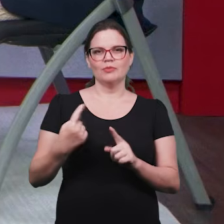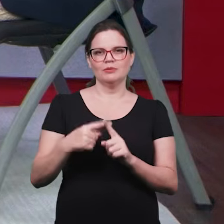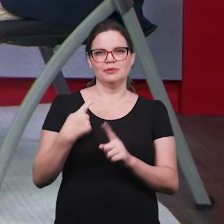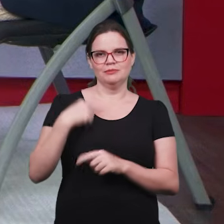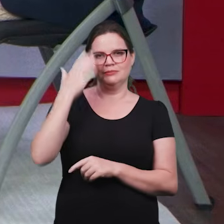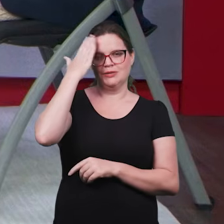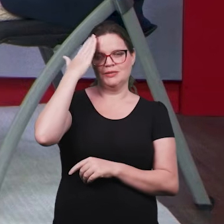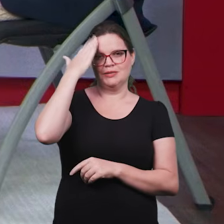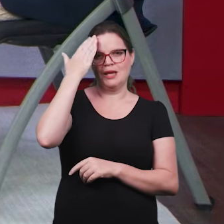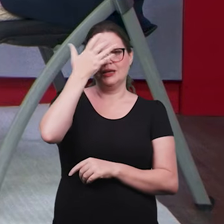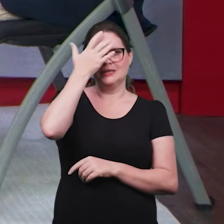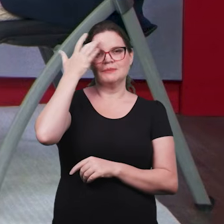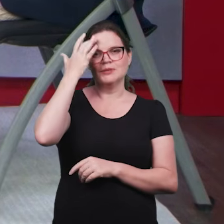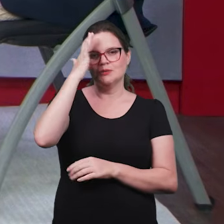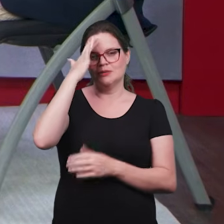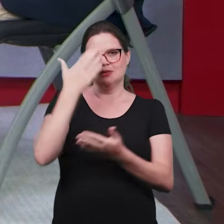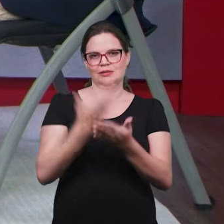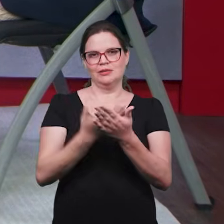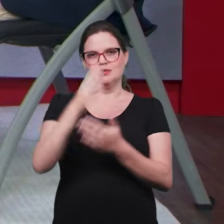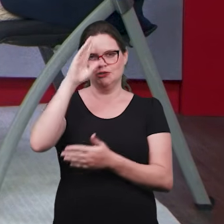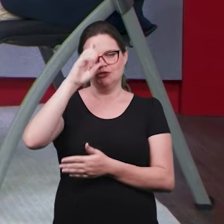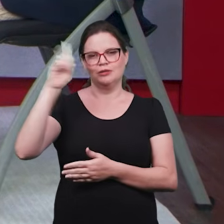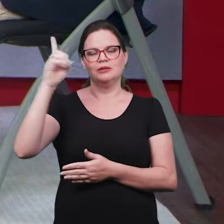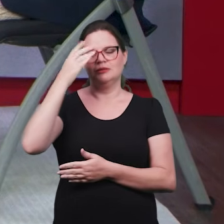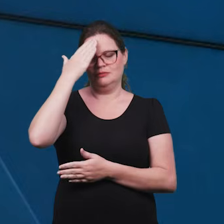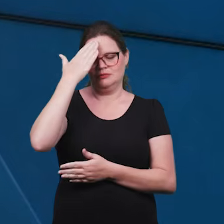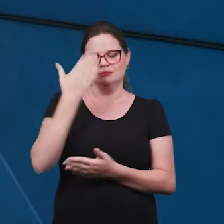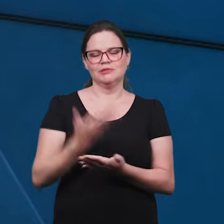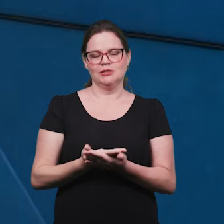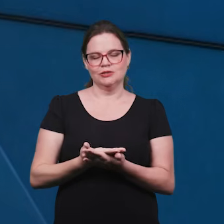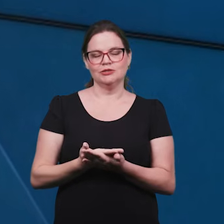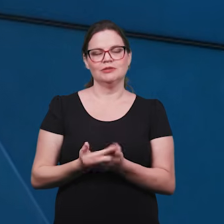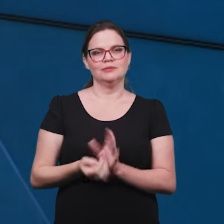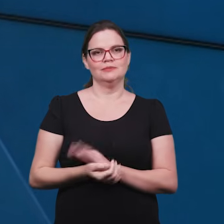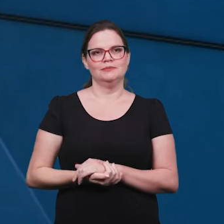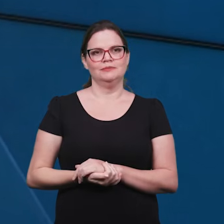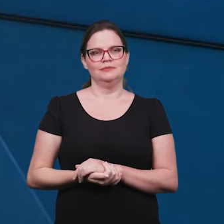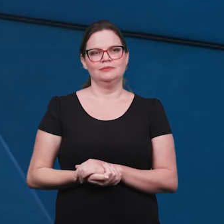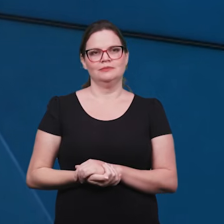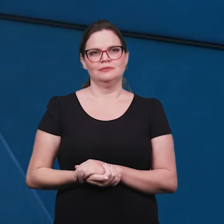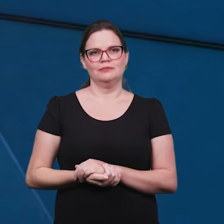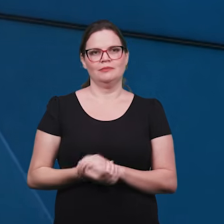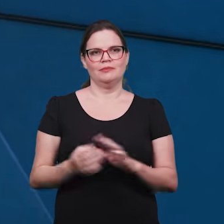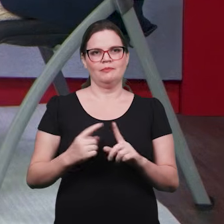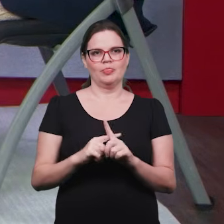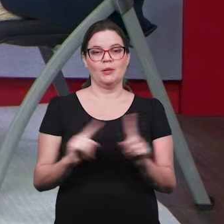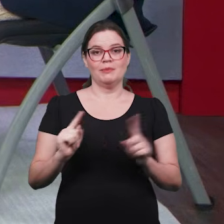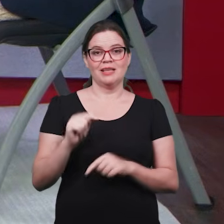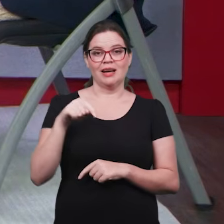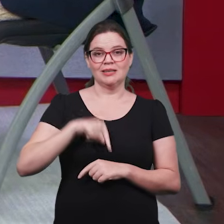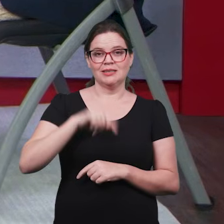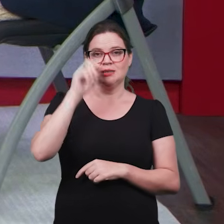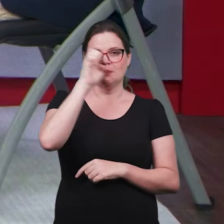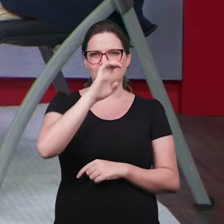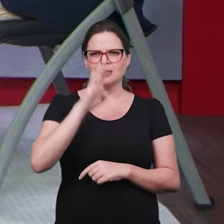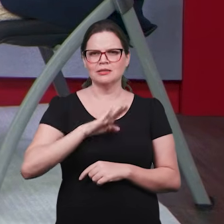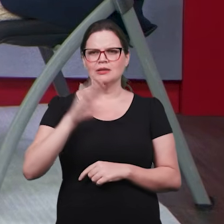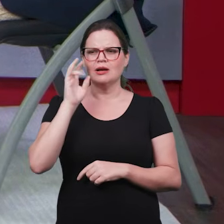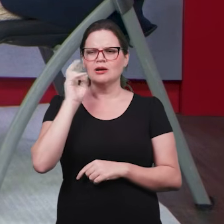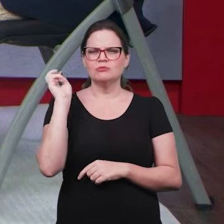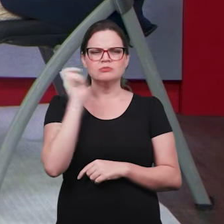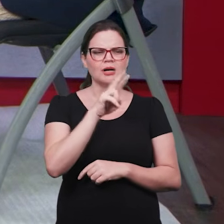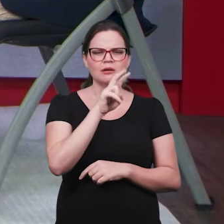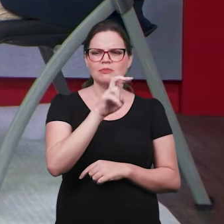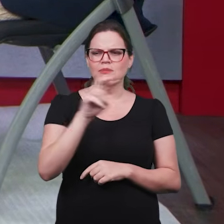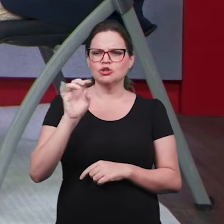Богу. Porque eu sei que as pessoas creem em Deus, Но и здесь я увидел любовь в Боге. mas aqui eu